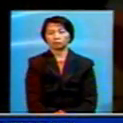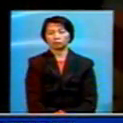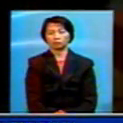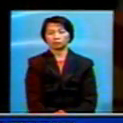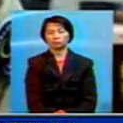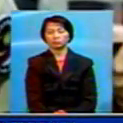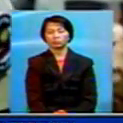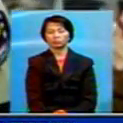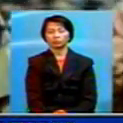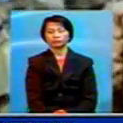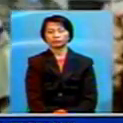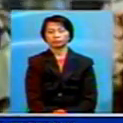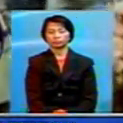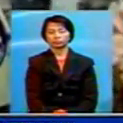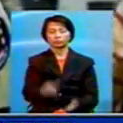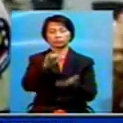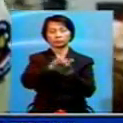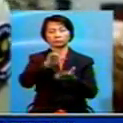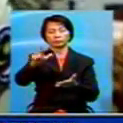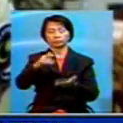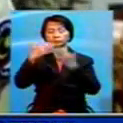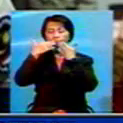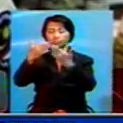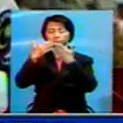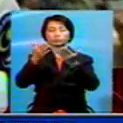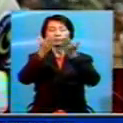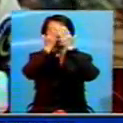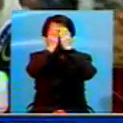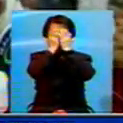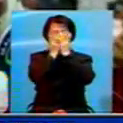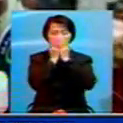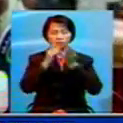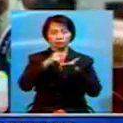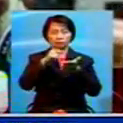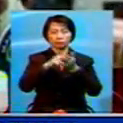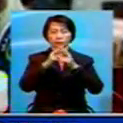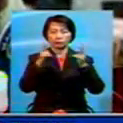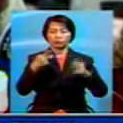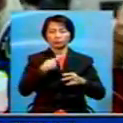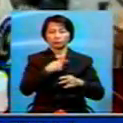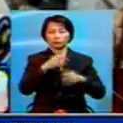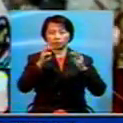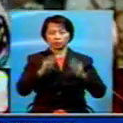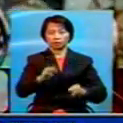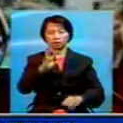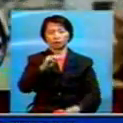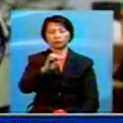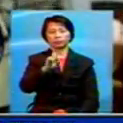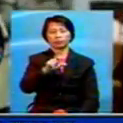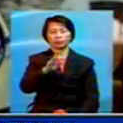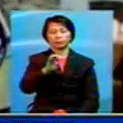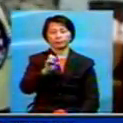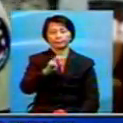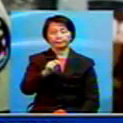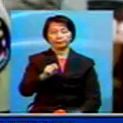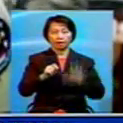petugas itulah kita rihasa banyak-banyak bersyukur dan Inilah saat yang kami warga marbat 850